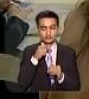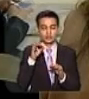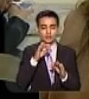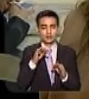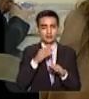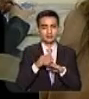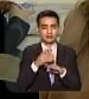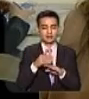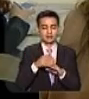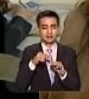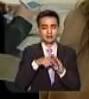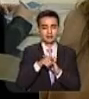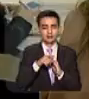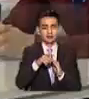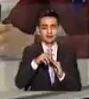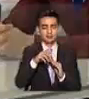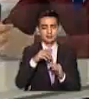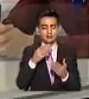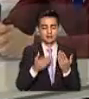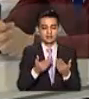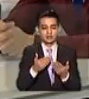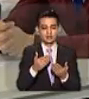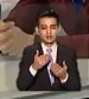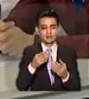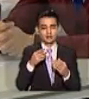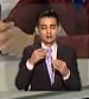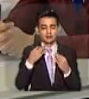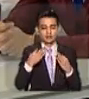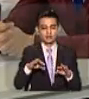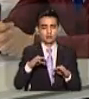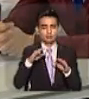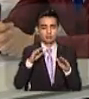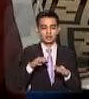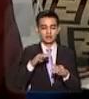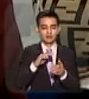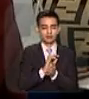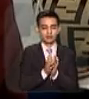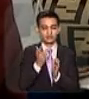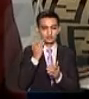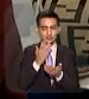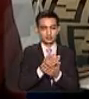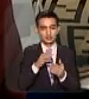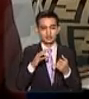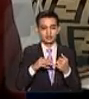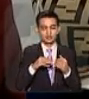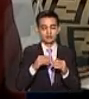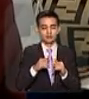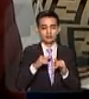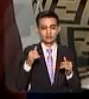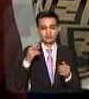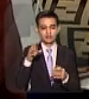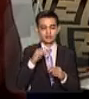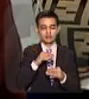аккредитации по воле модераторов, либо из-за отсутствия свободных мест в помещении. Предоставить площадку для прессы –